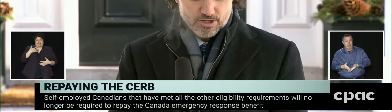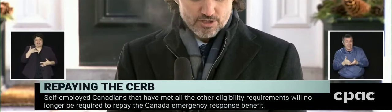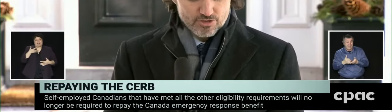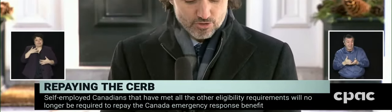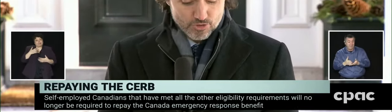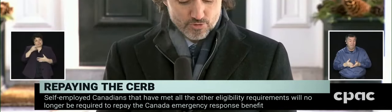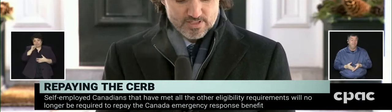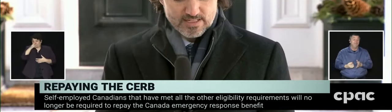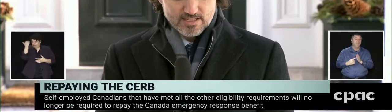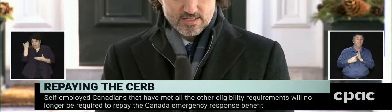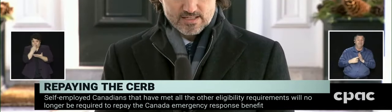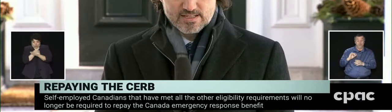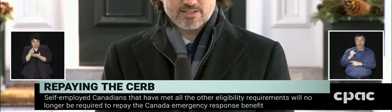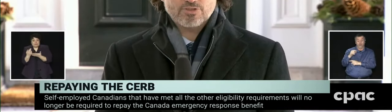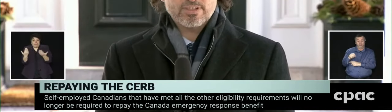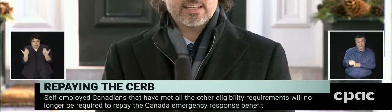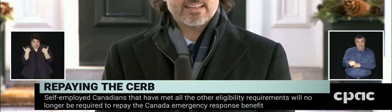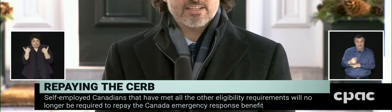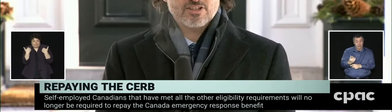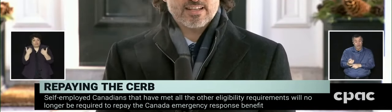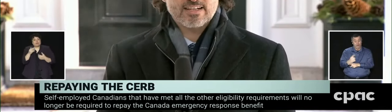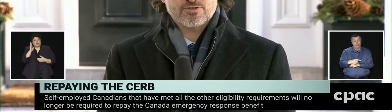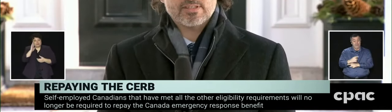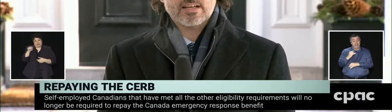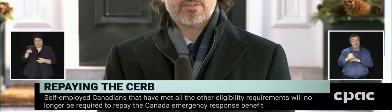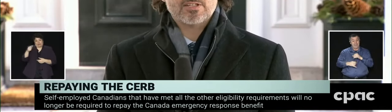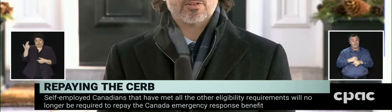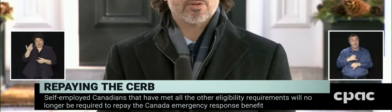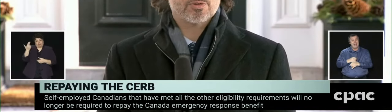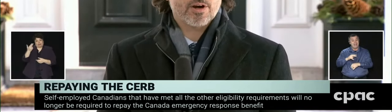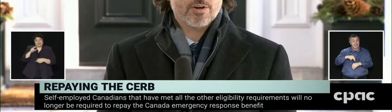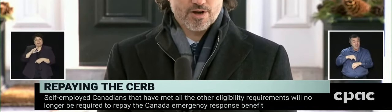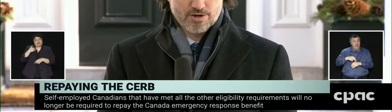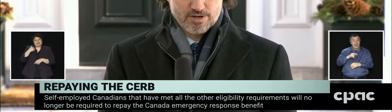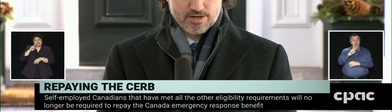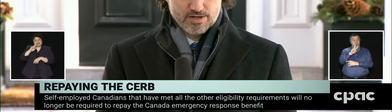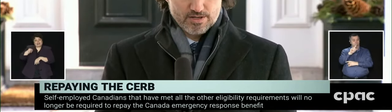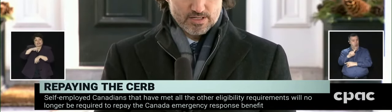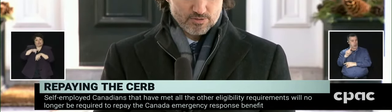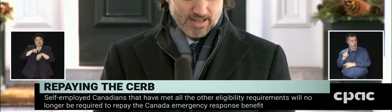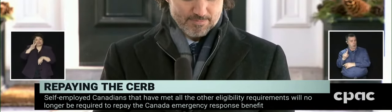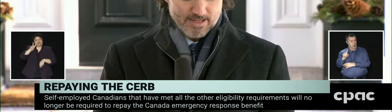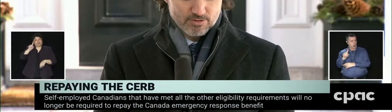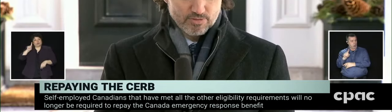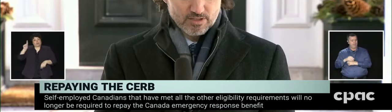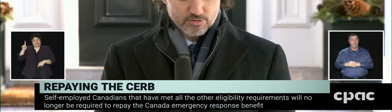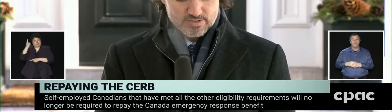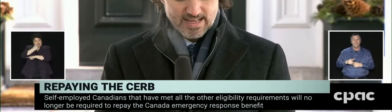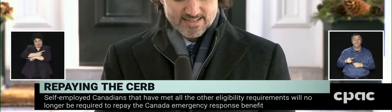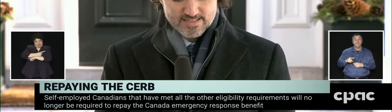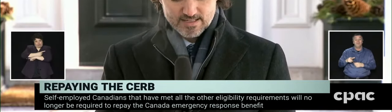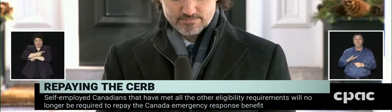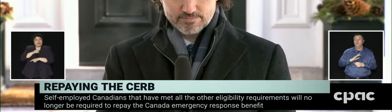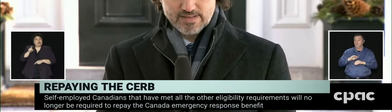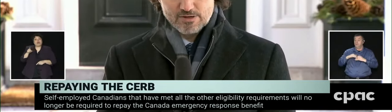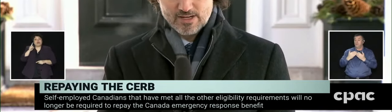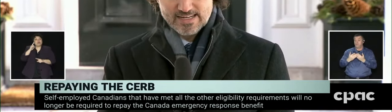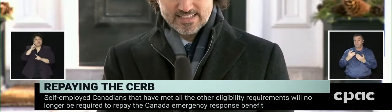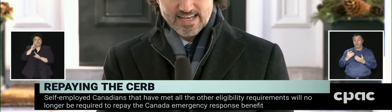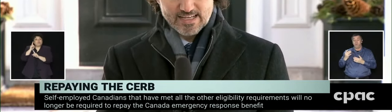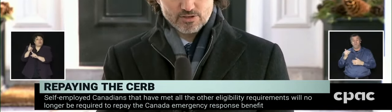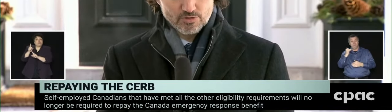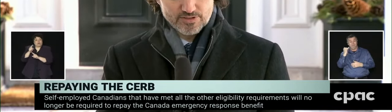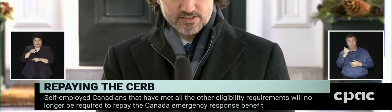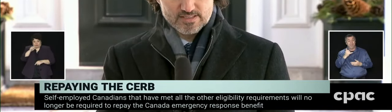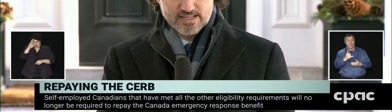d'ailleurs, ce jeudi, c'est la journée nationale du service 211, qui nous rappelle qu'on a tous accès à une